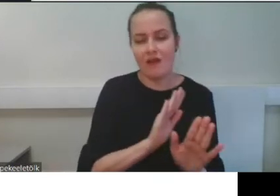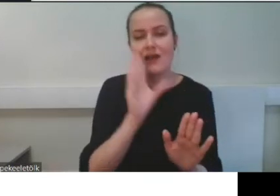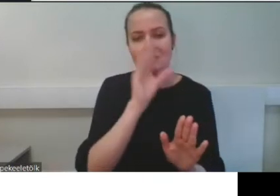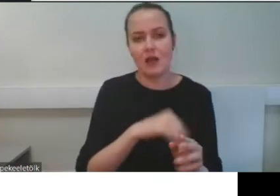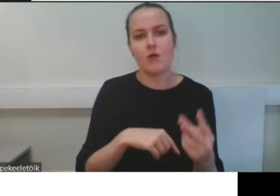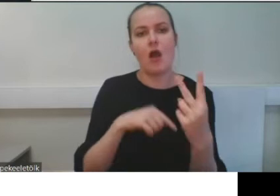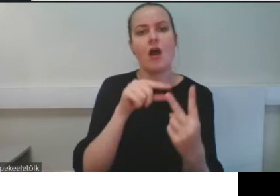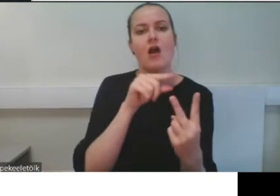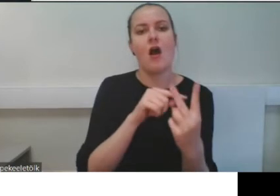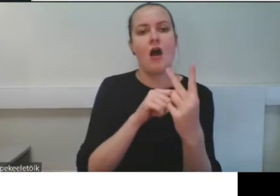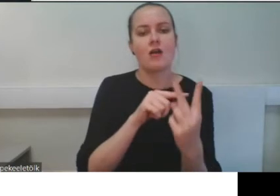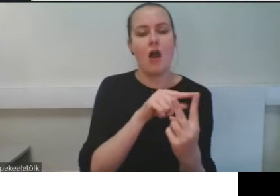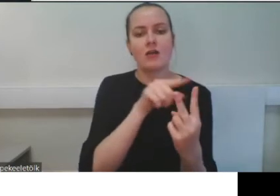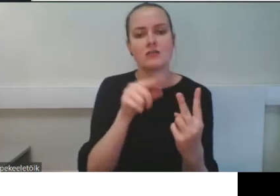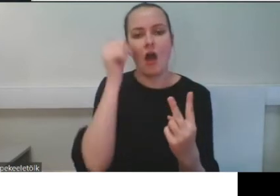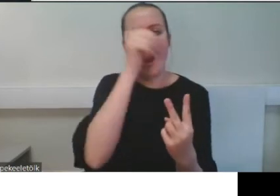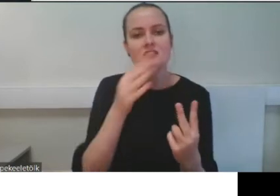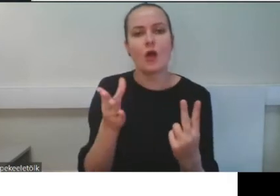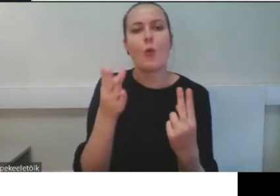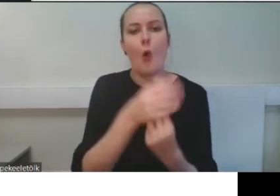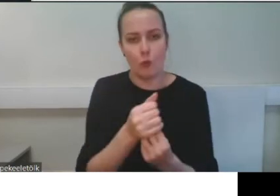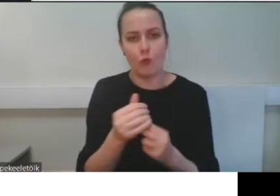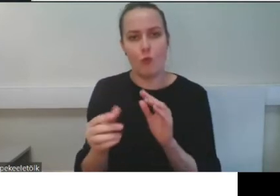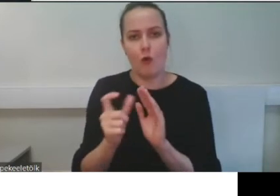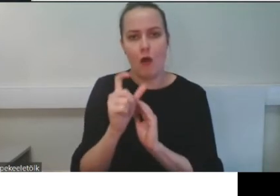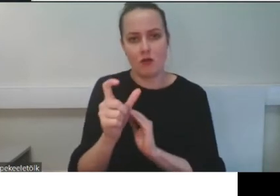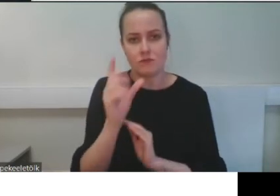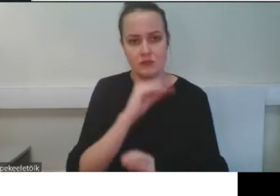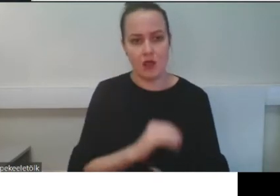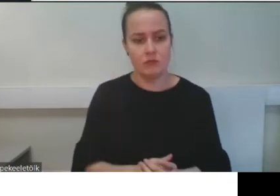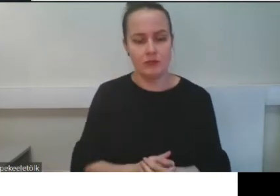analüüsi talitusest . ja mis andmed siis üldse